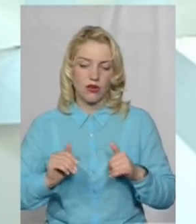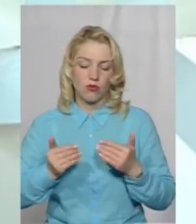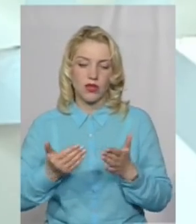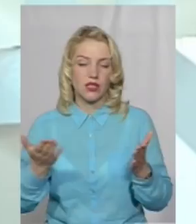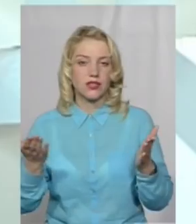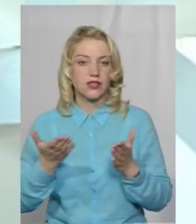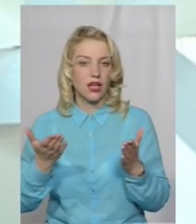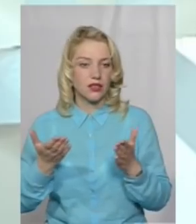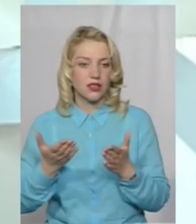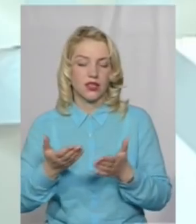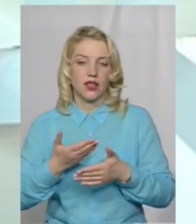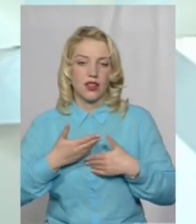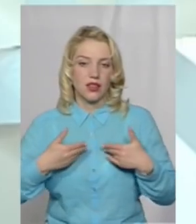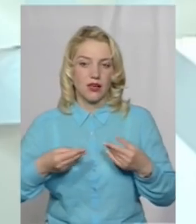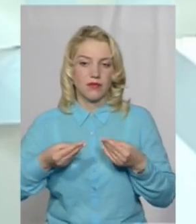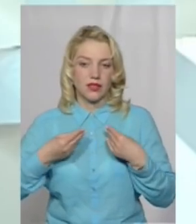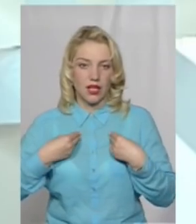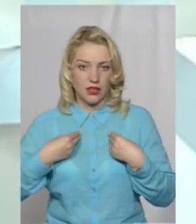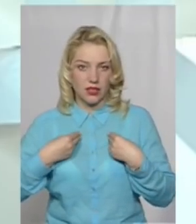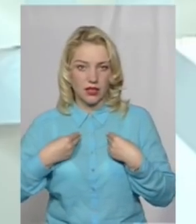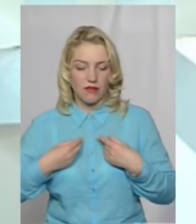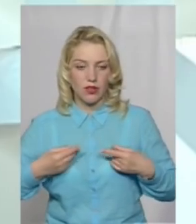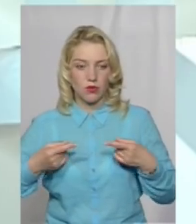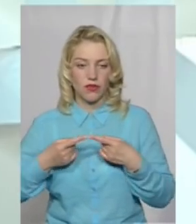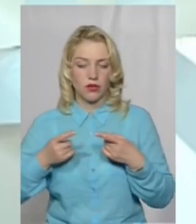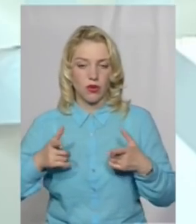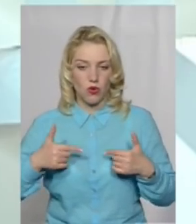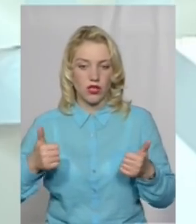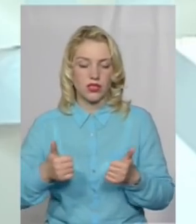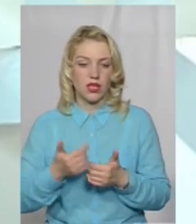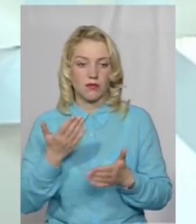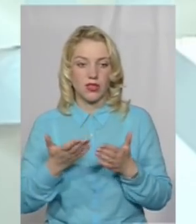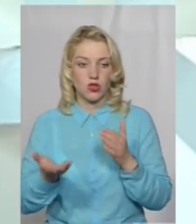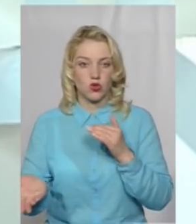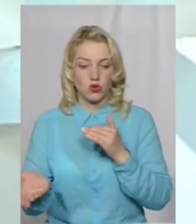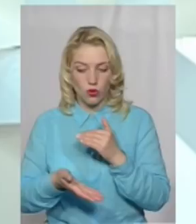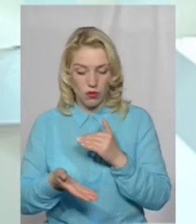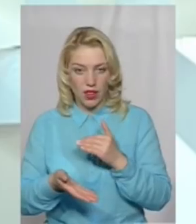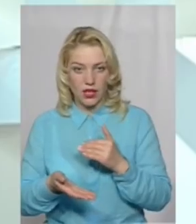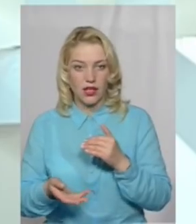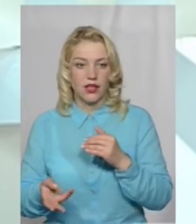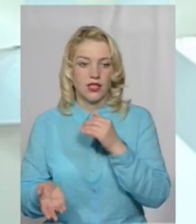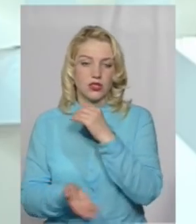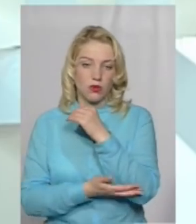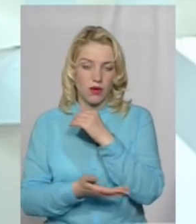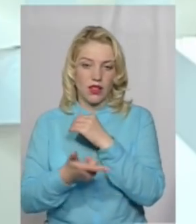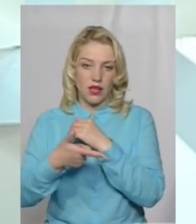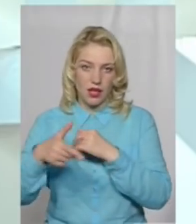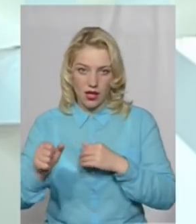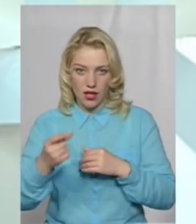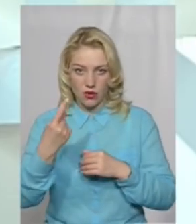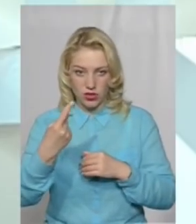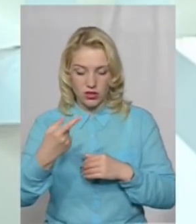рекомендації, які нам надані відповідними організаціями. Але якщо ми зрубали гектар лісу, звичайно,